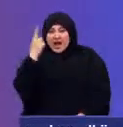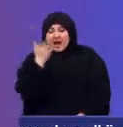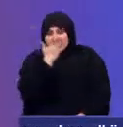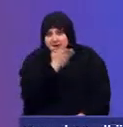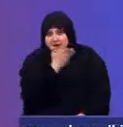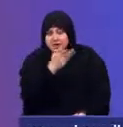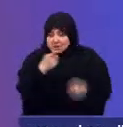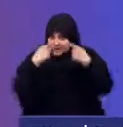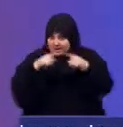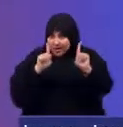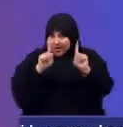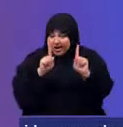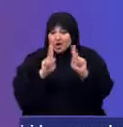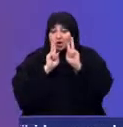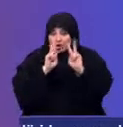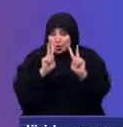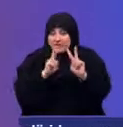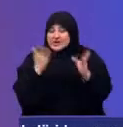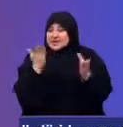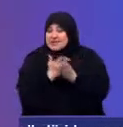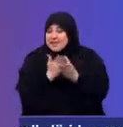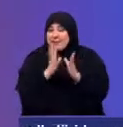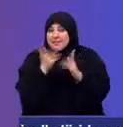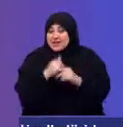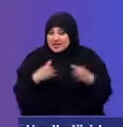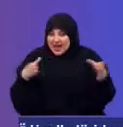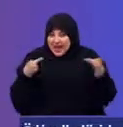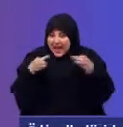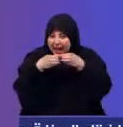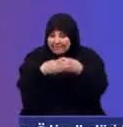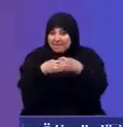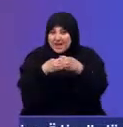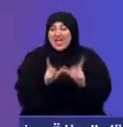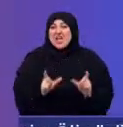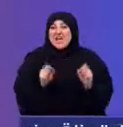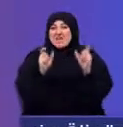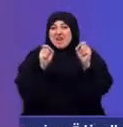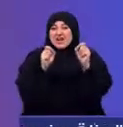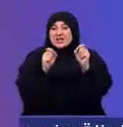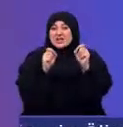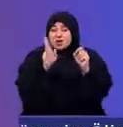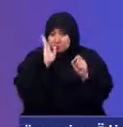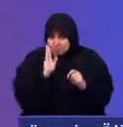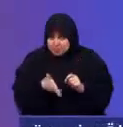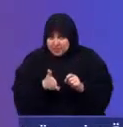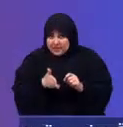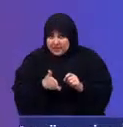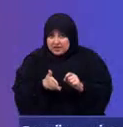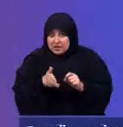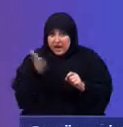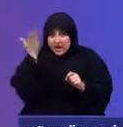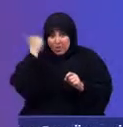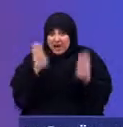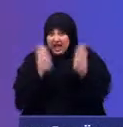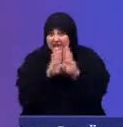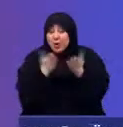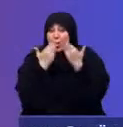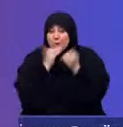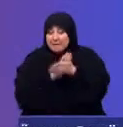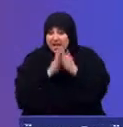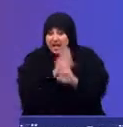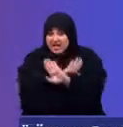كانت صحيحة وكفيلة بانحصار هذا الوباء، أم كان من ممكن يكون في خلنا نسميه عمل